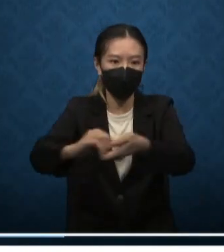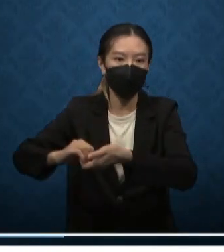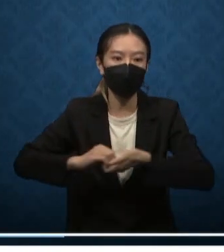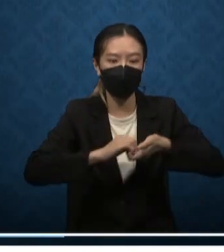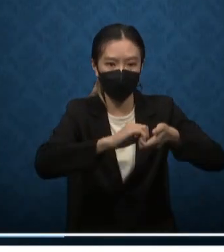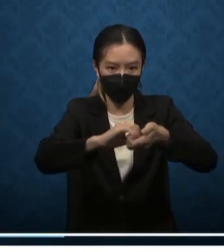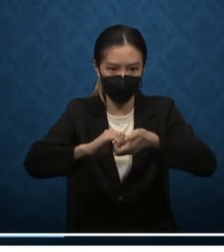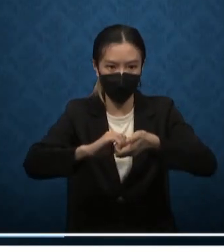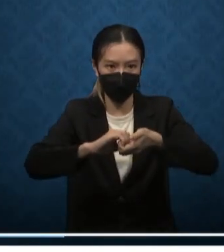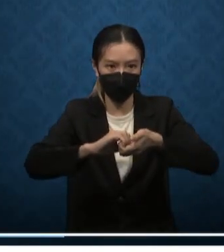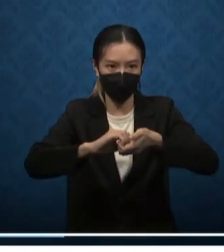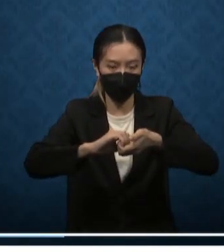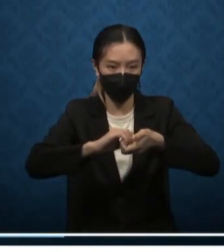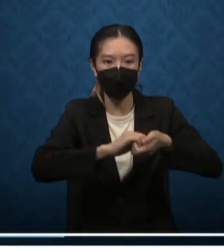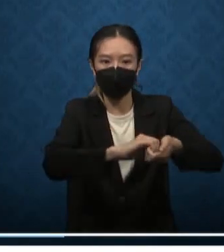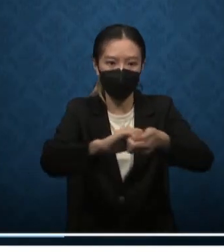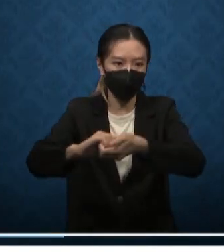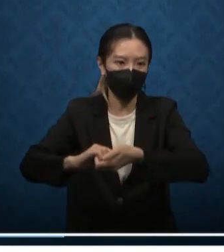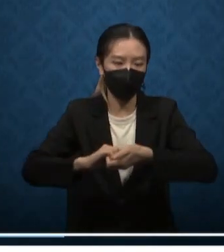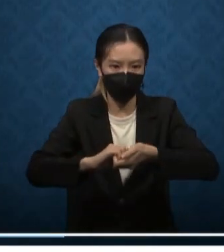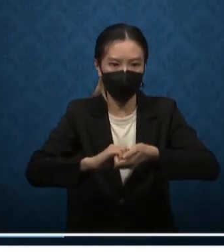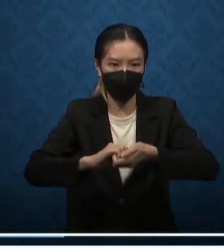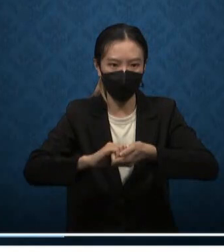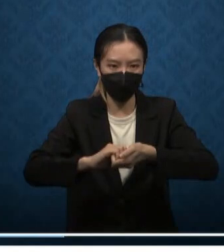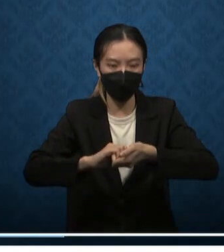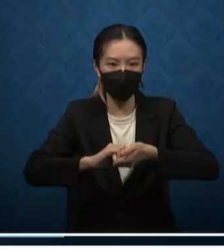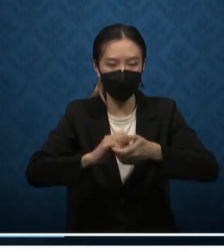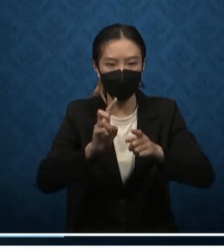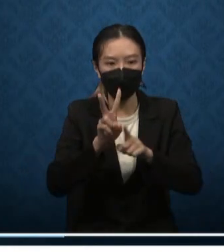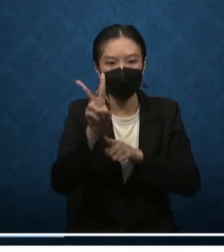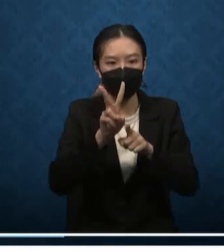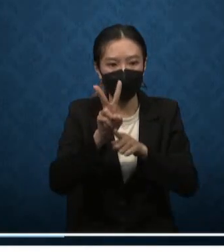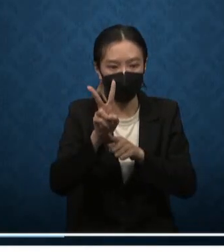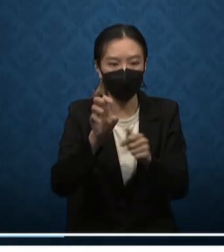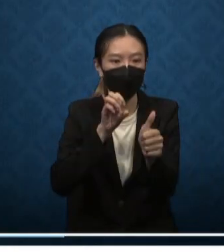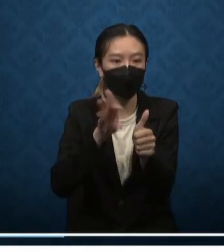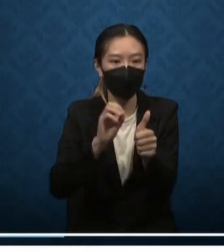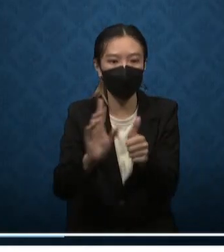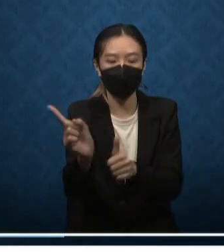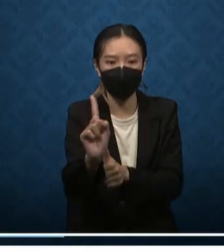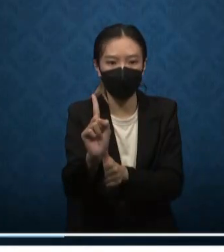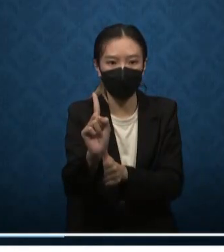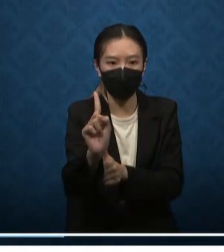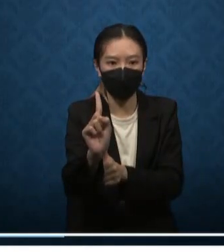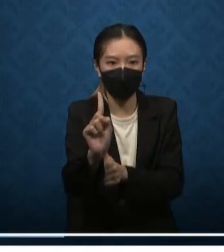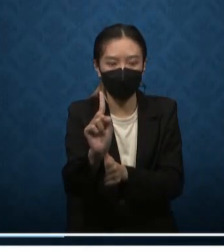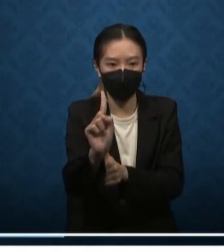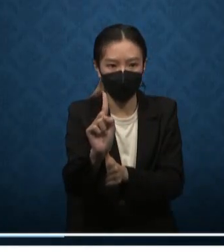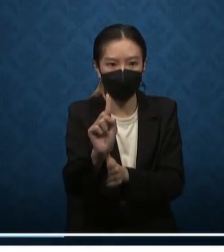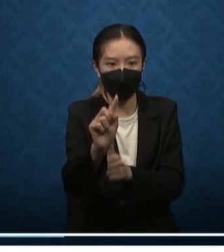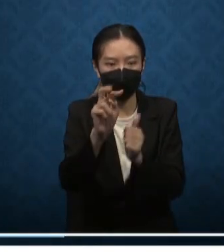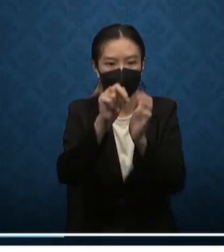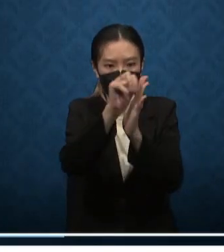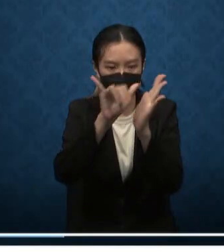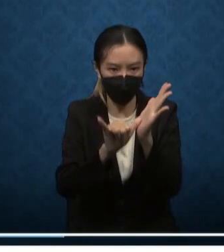ระดับในทุกระดับอย่างบูรณาการข้อเสนอที่ 2ซึ่งเป็นข้อเสนอในเชิงนโยบายนะคะคณะ